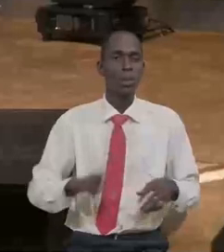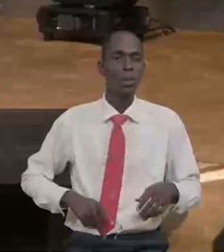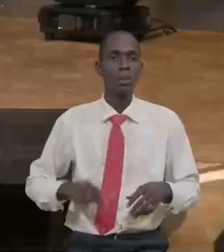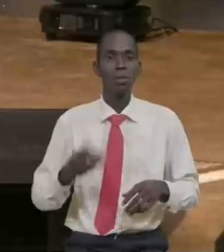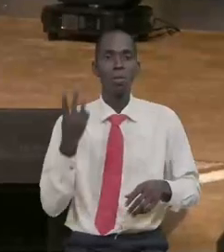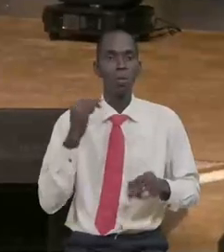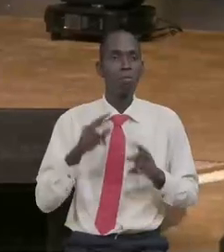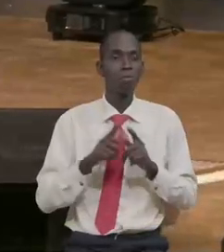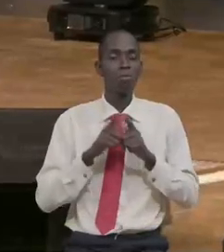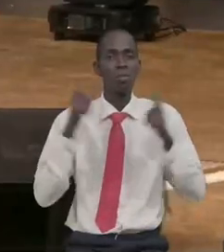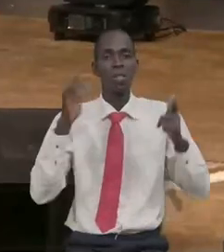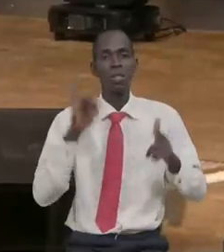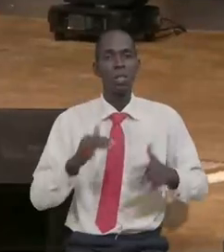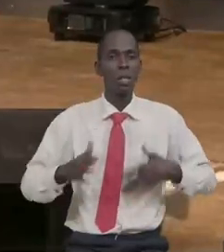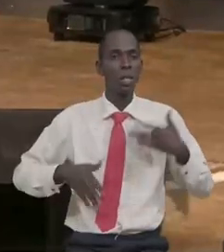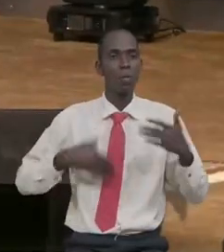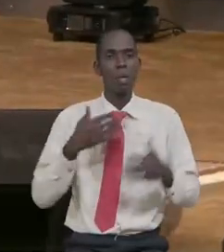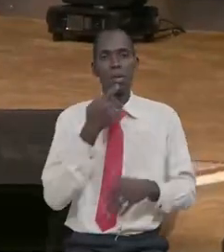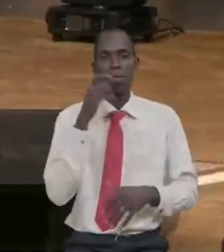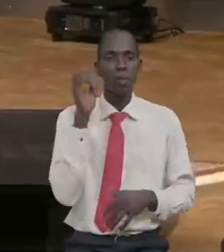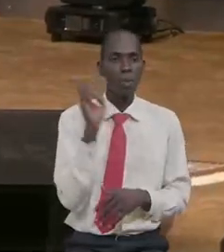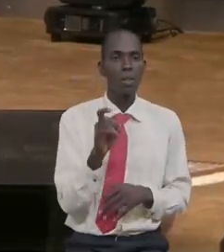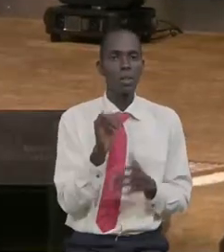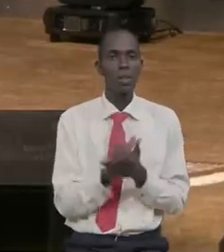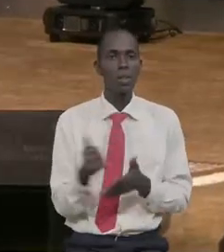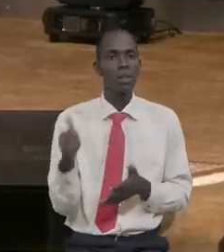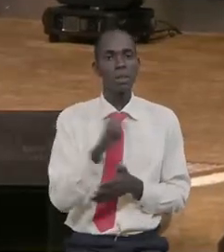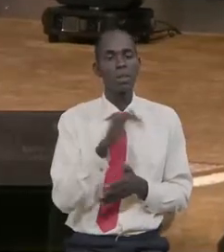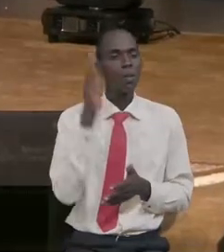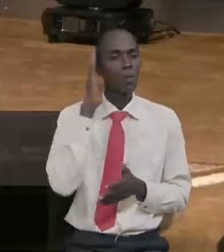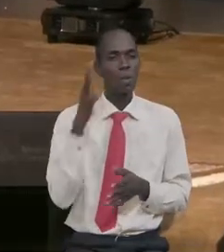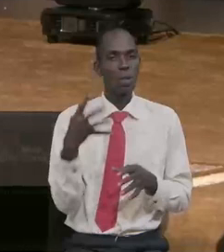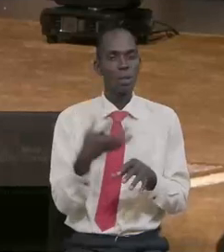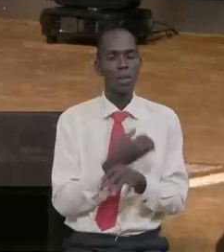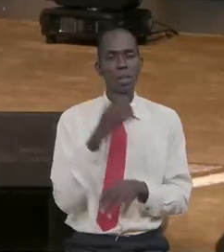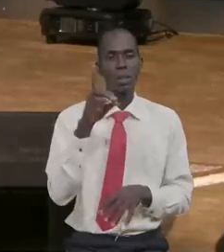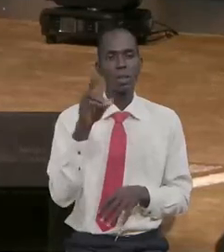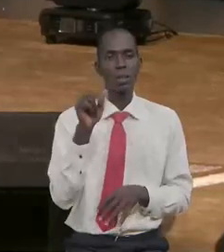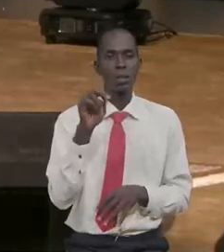joyeux et il ordonna qu'on fît sortir